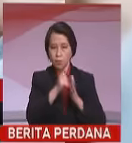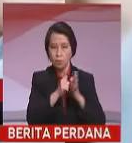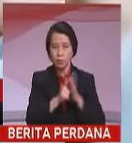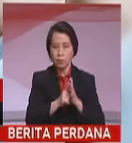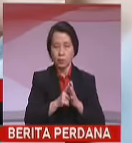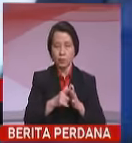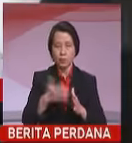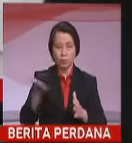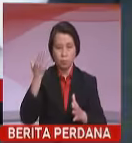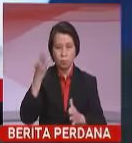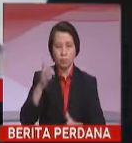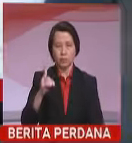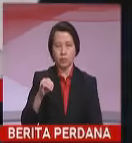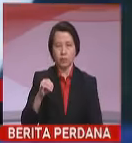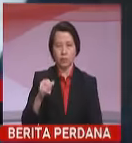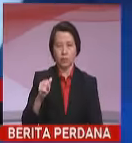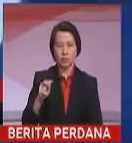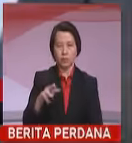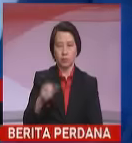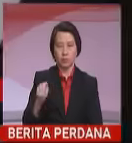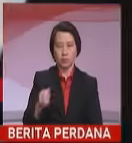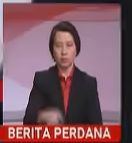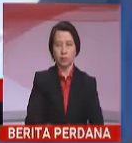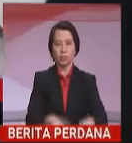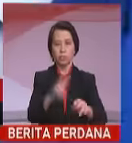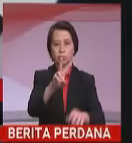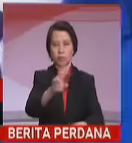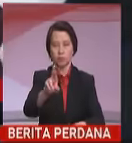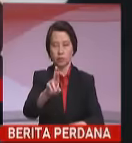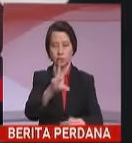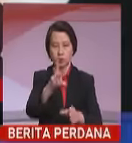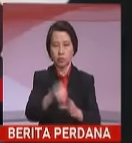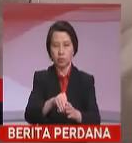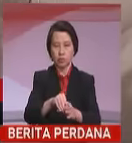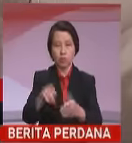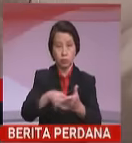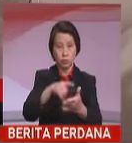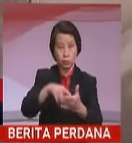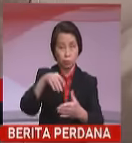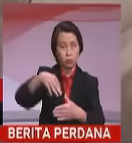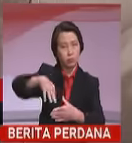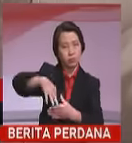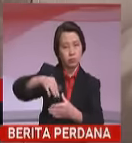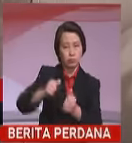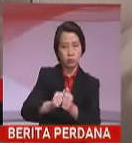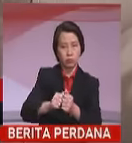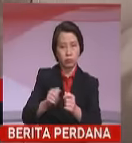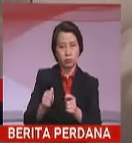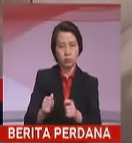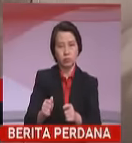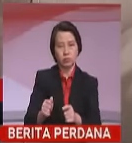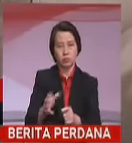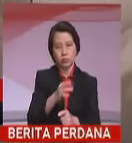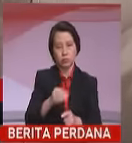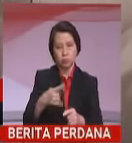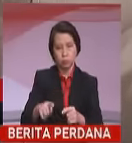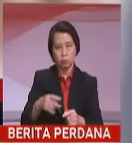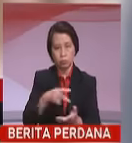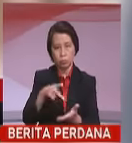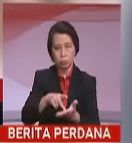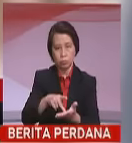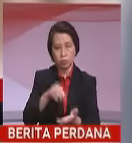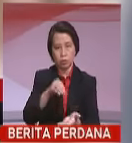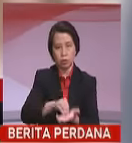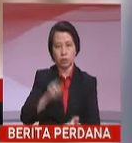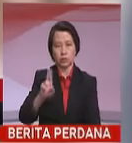mendiang Putri Diana. Selama kira-kira 2,000 individu terlibat dalam undian yang dianjurkan oleh Natural Diamond Council yang berpusat di